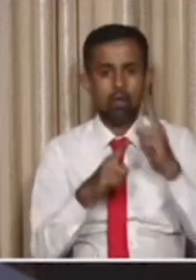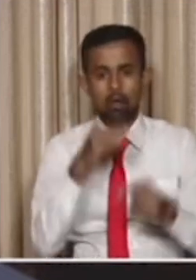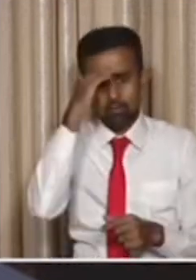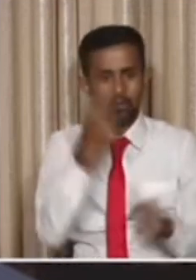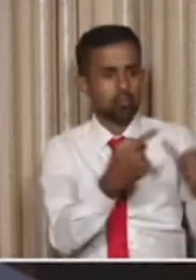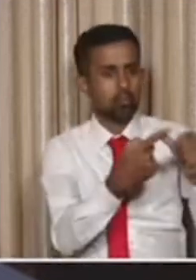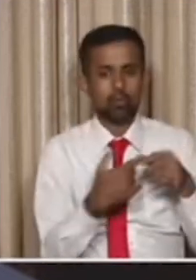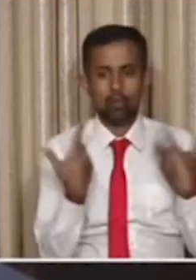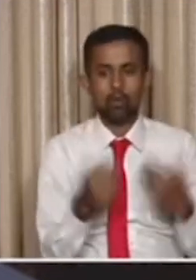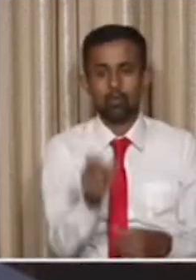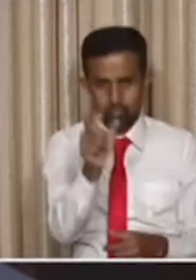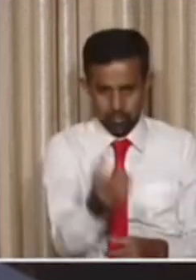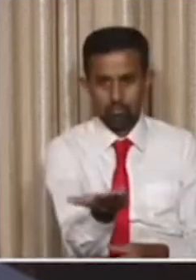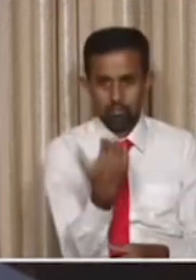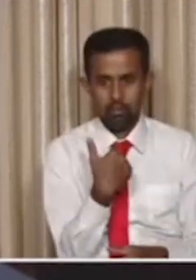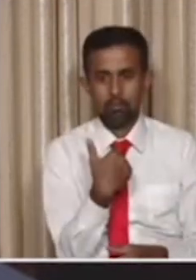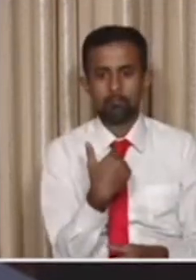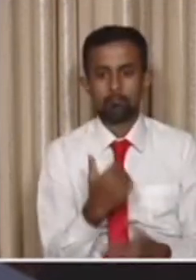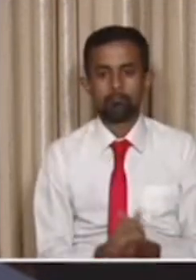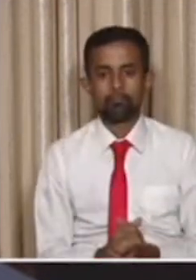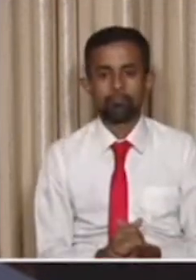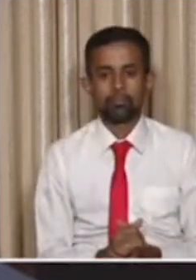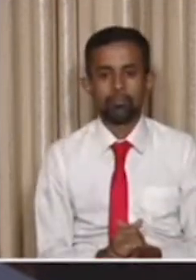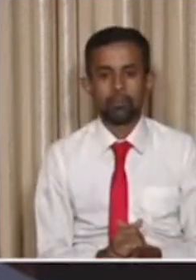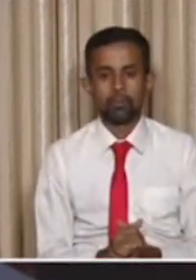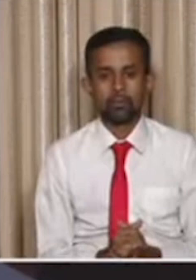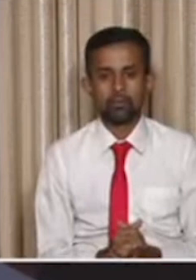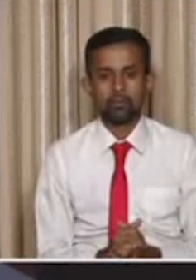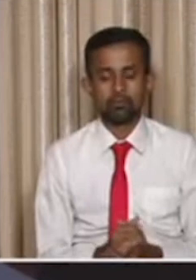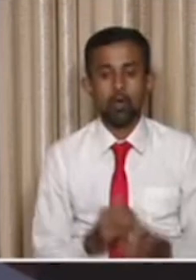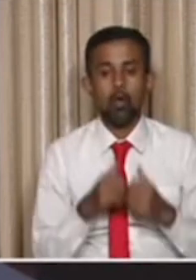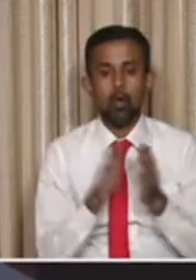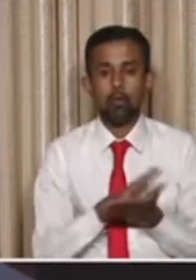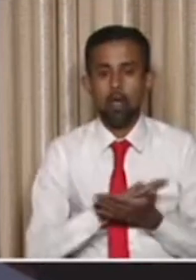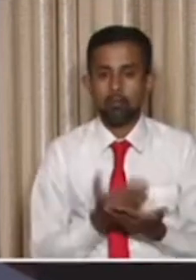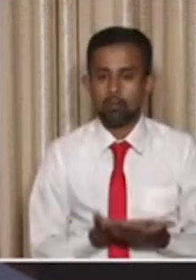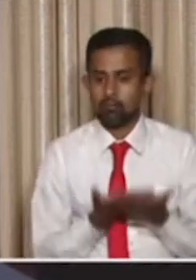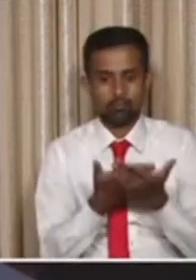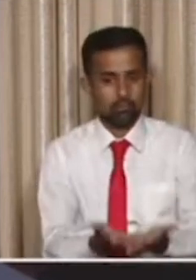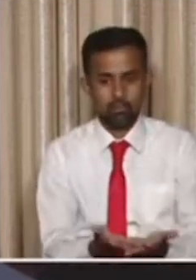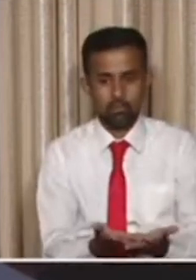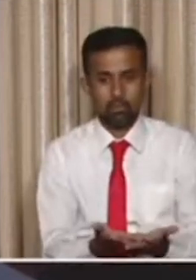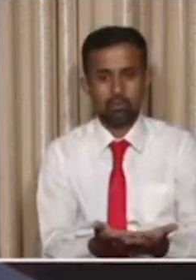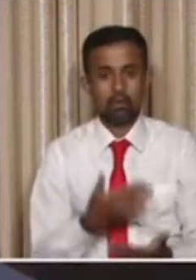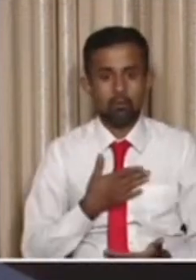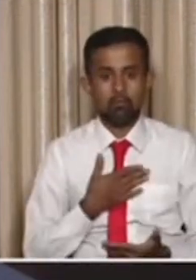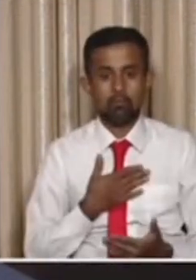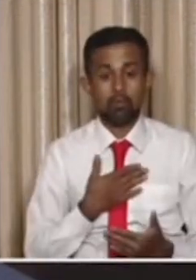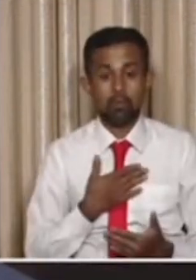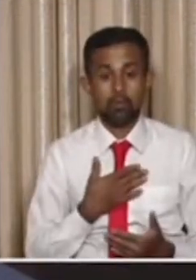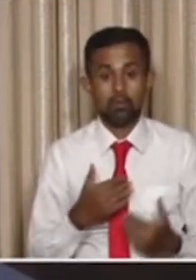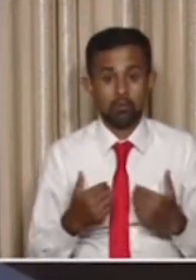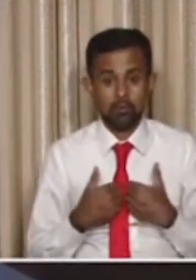dengen. Obat itu mau utter dengen. Mata Eva ke makian de. Mummy okum handset katakanlah sabah katakan. Mage